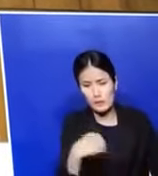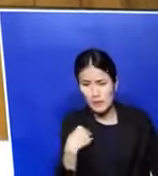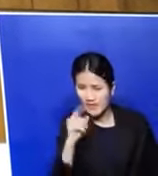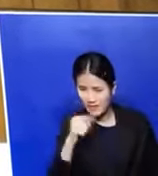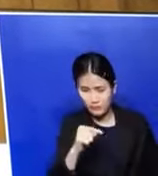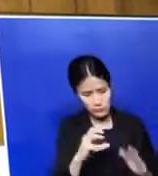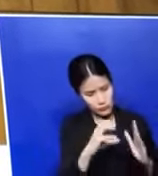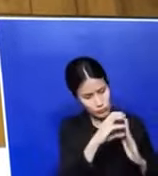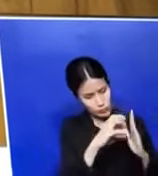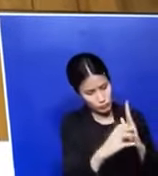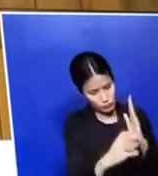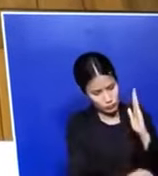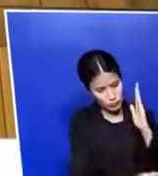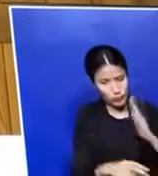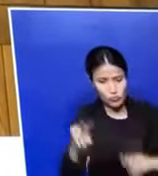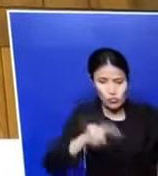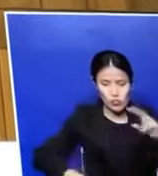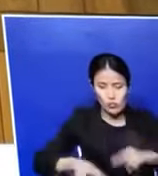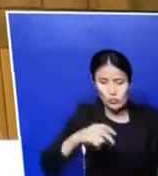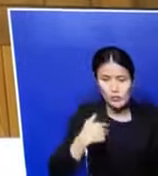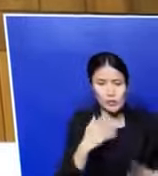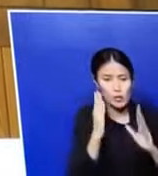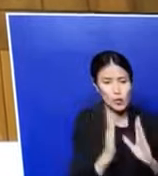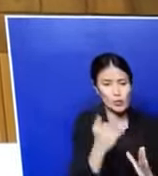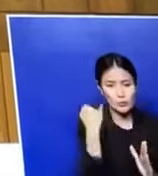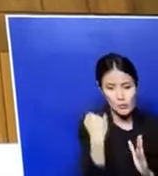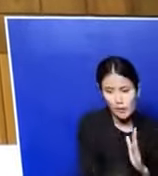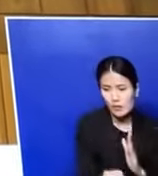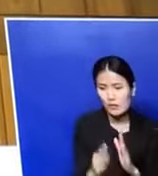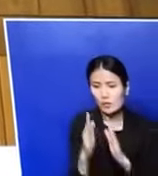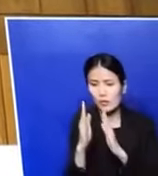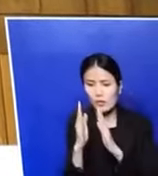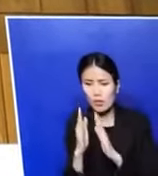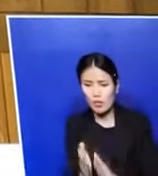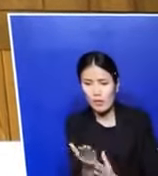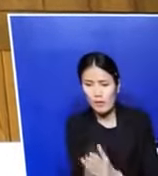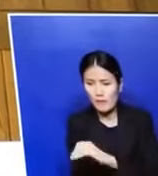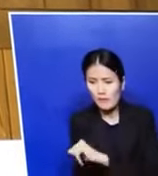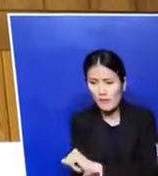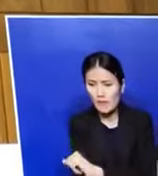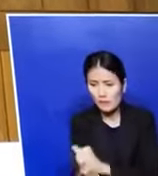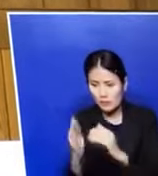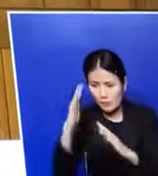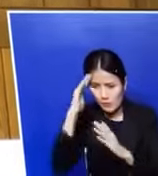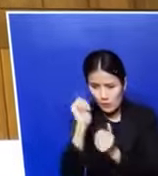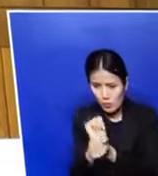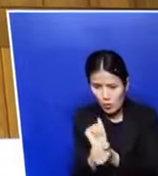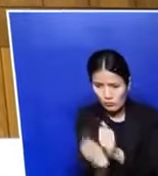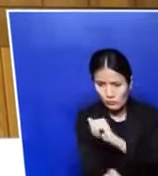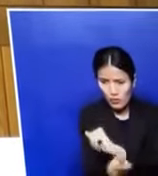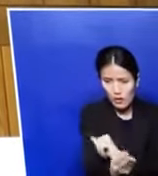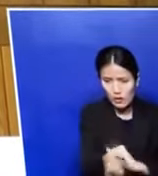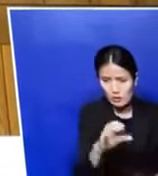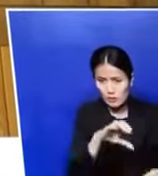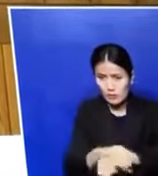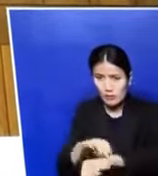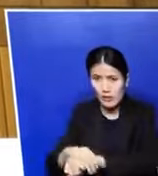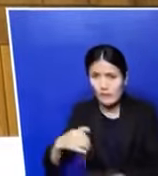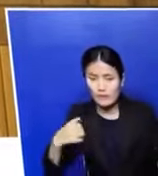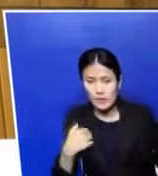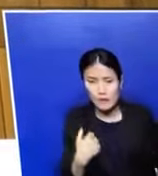ครับไม่ว่าจะผู้กระทำผิดกฎหมายผู้รับประโยชน์และเจ้าที่ของรัฐแล้วใครที่กล่าวหาว่าผมรับประโยชน์ผมยืนยันบาทเดียว